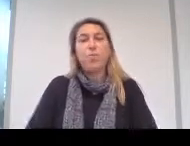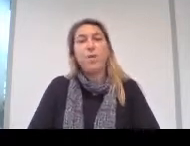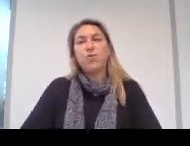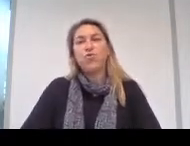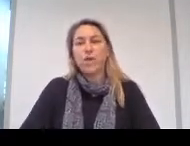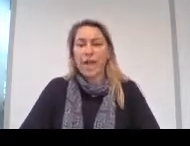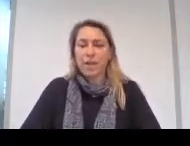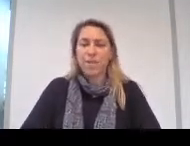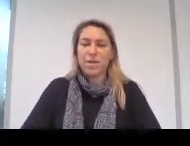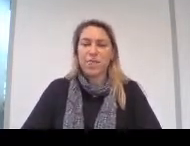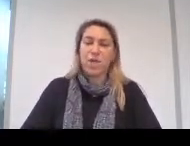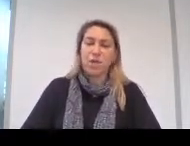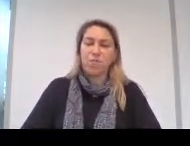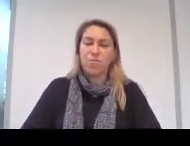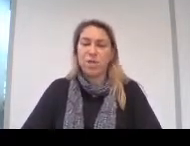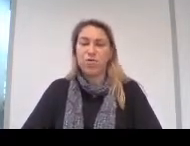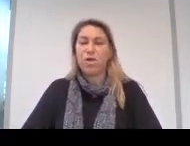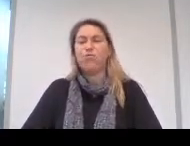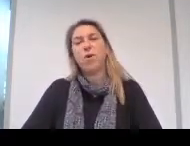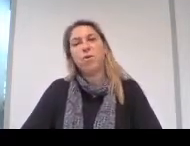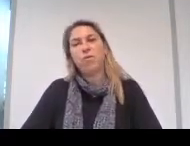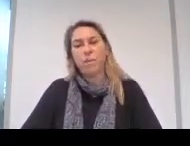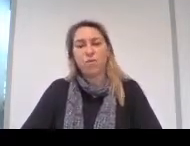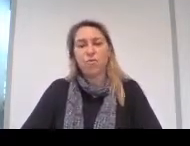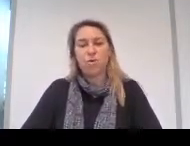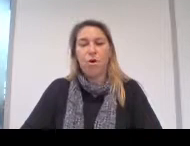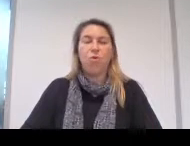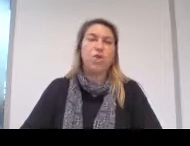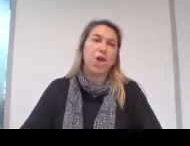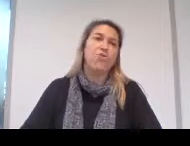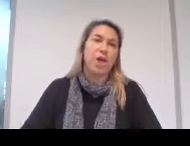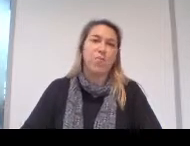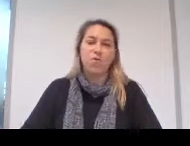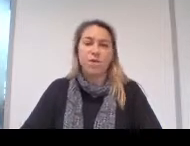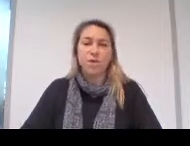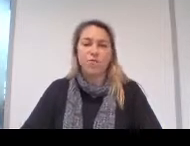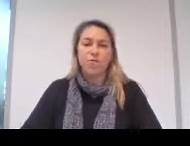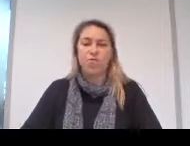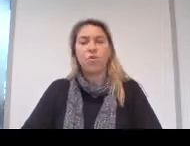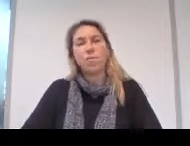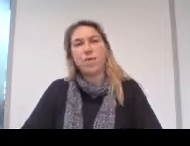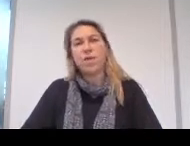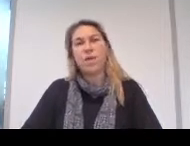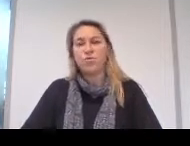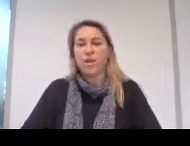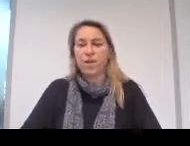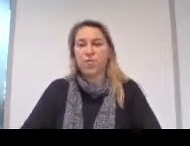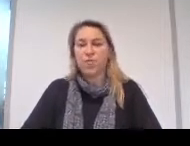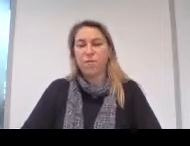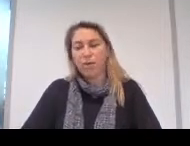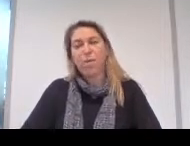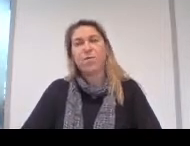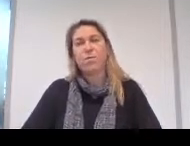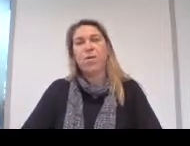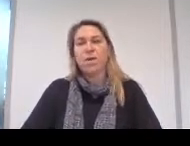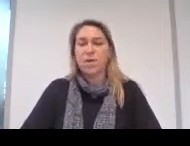tout d'abord, je me présente, je suis Claire Lamy, chargée de mission études, emploi, formation, en charge notamment des études sur les métiers et sur l'insertion à